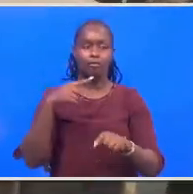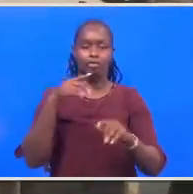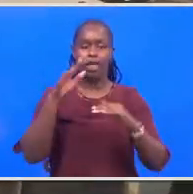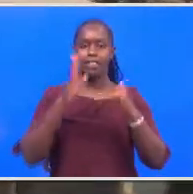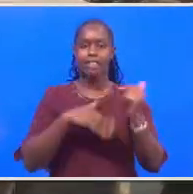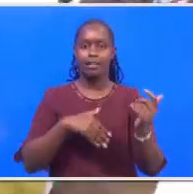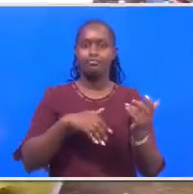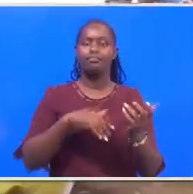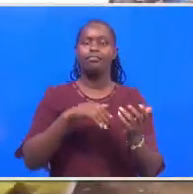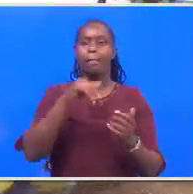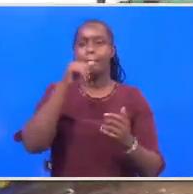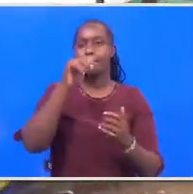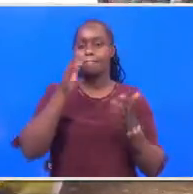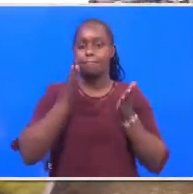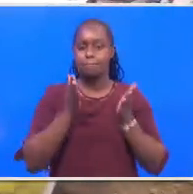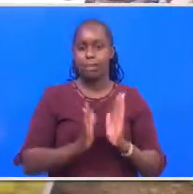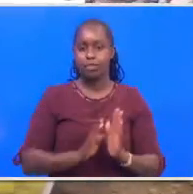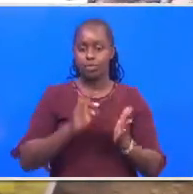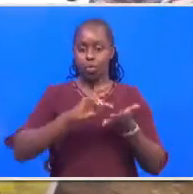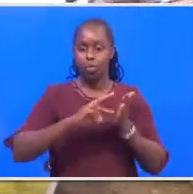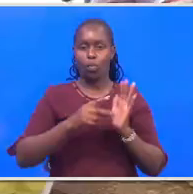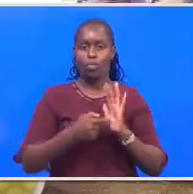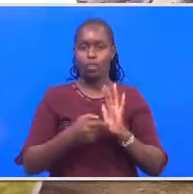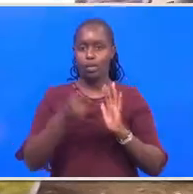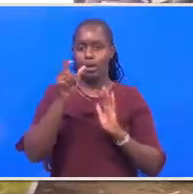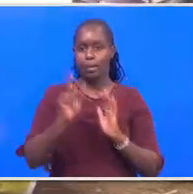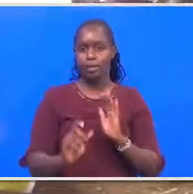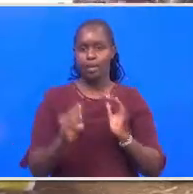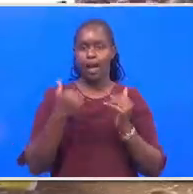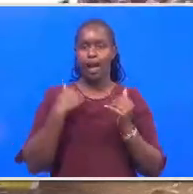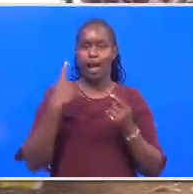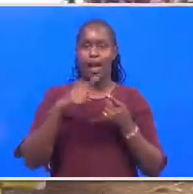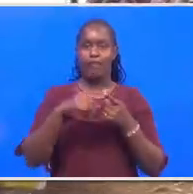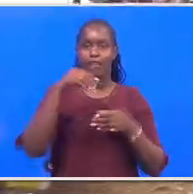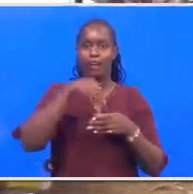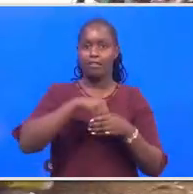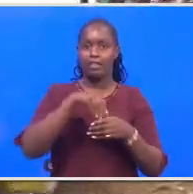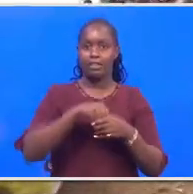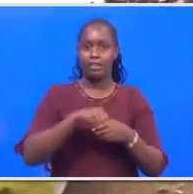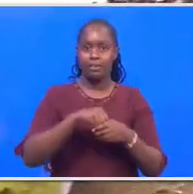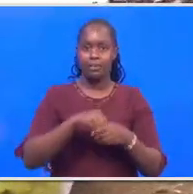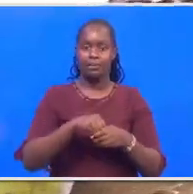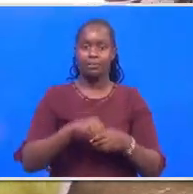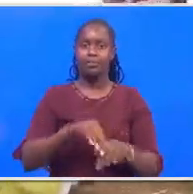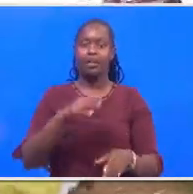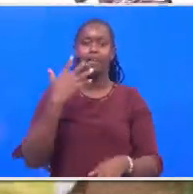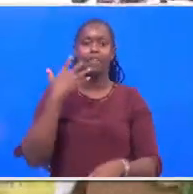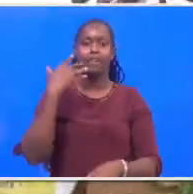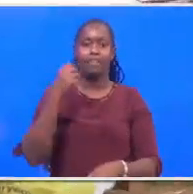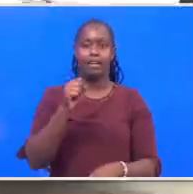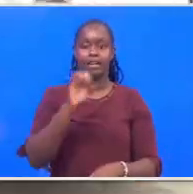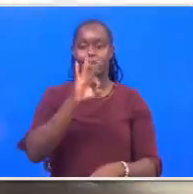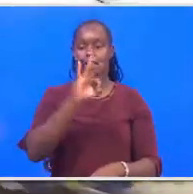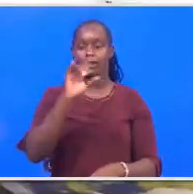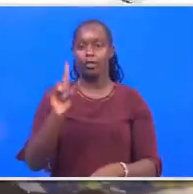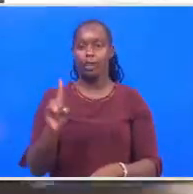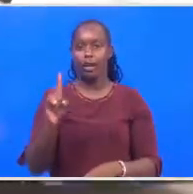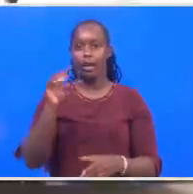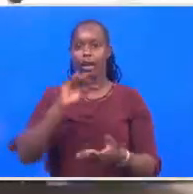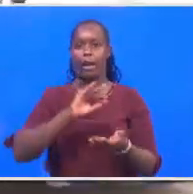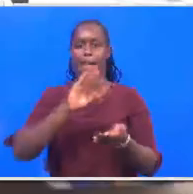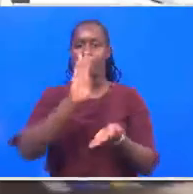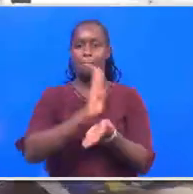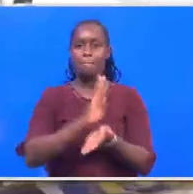Katika mwaka 2023, Gavana Mwangaza ameweka milioni 531 kwa MTF.